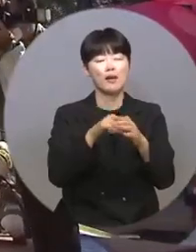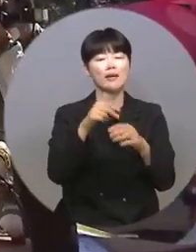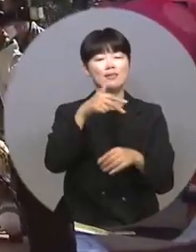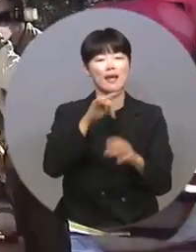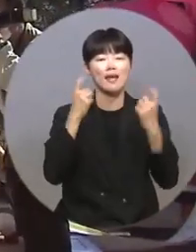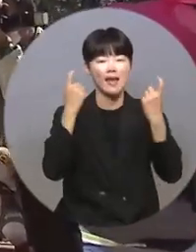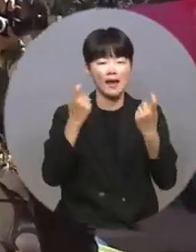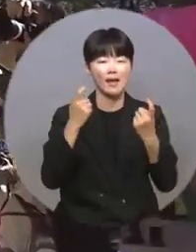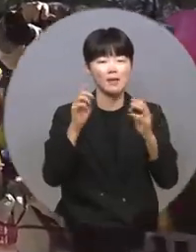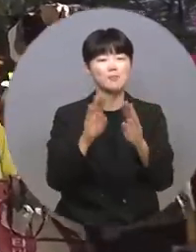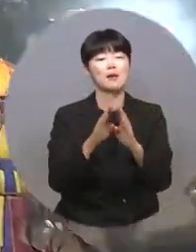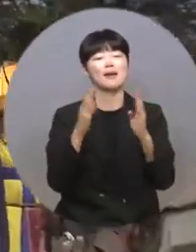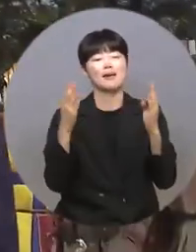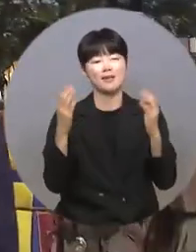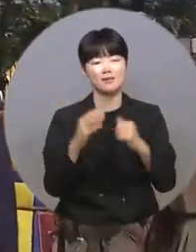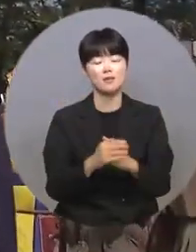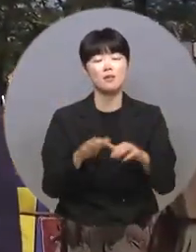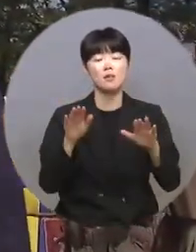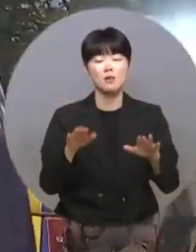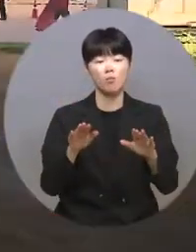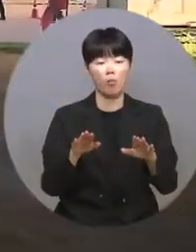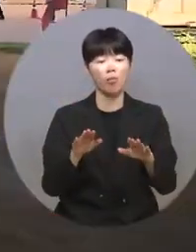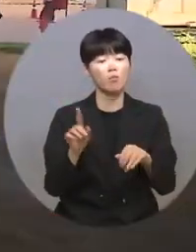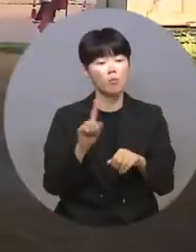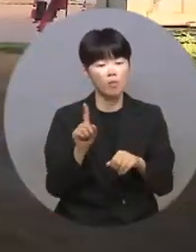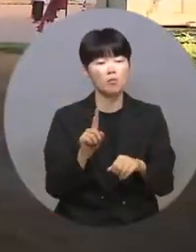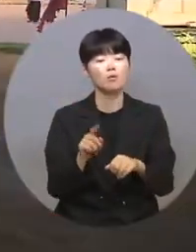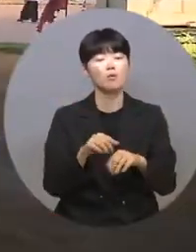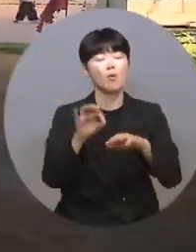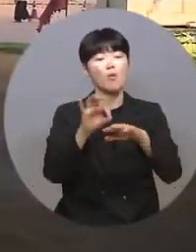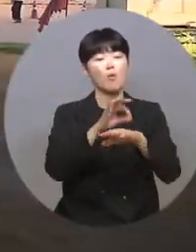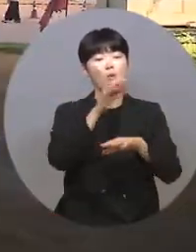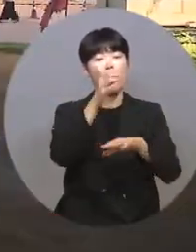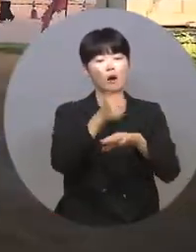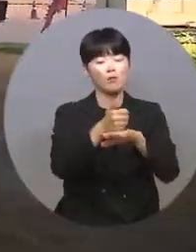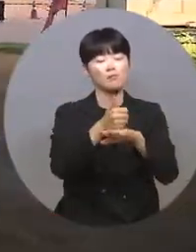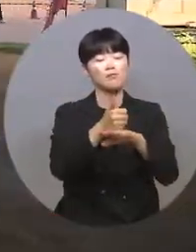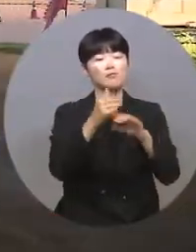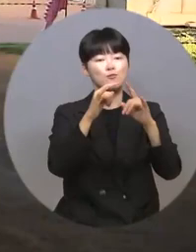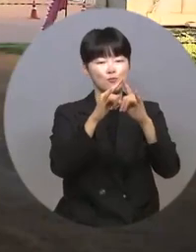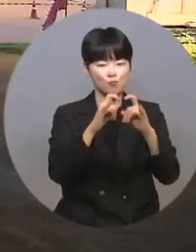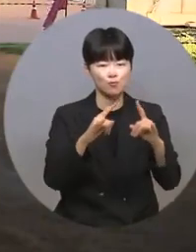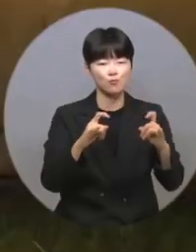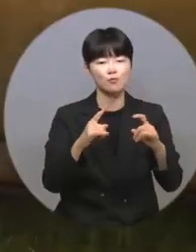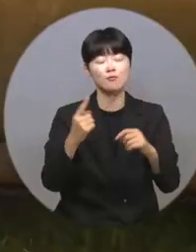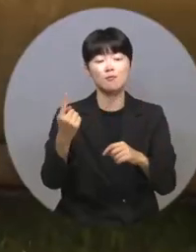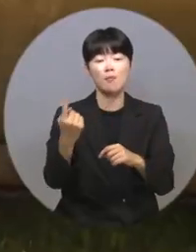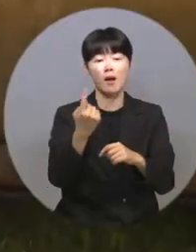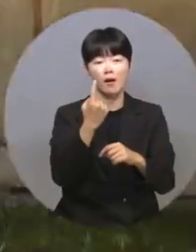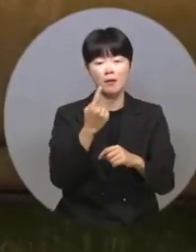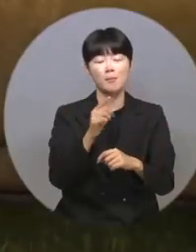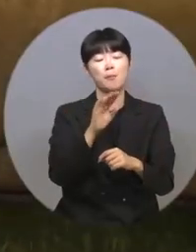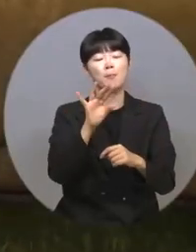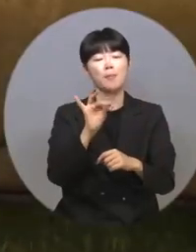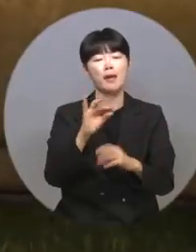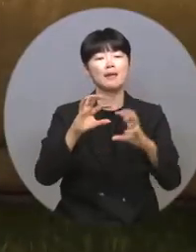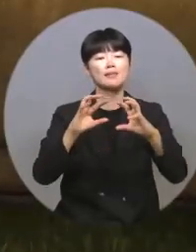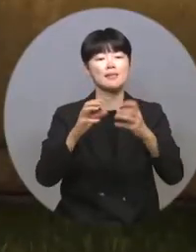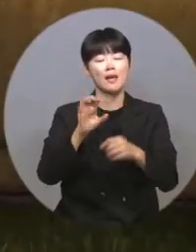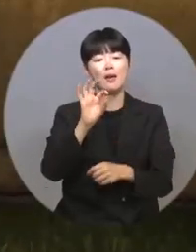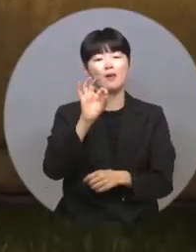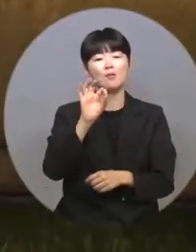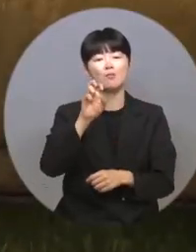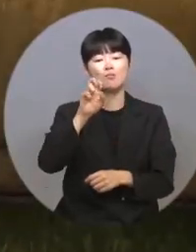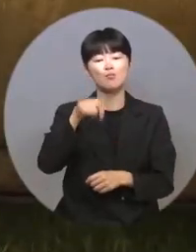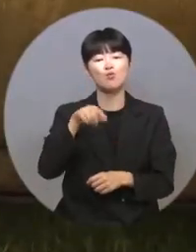야행은 관광객들이 왕궁에 나타난 백제무왕을 주제로 달빛을 따라 왕궁 일대를 감상할 수